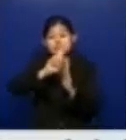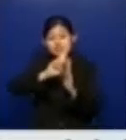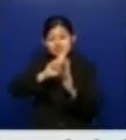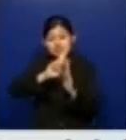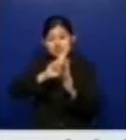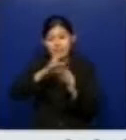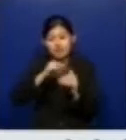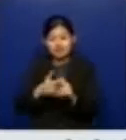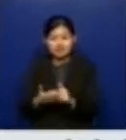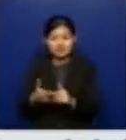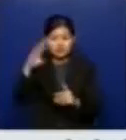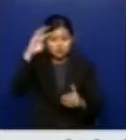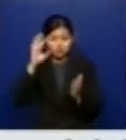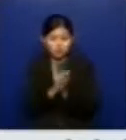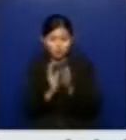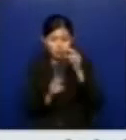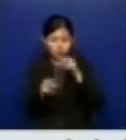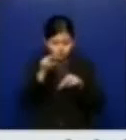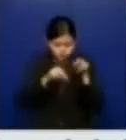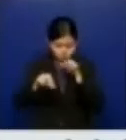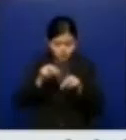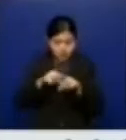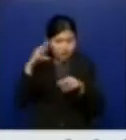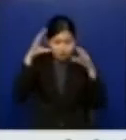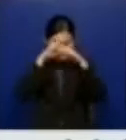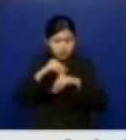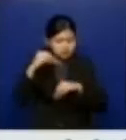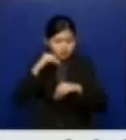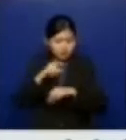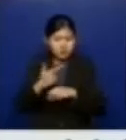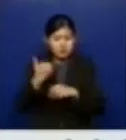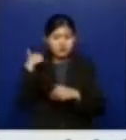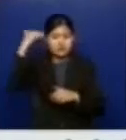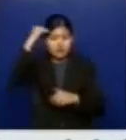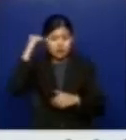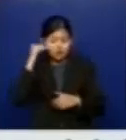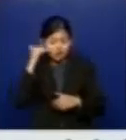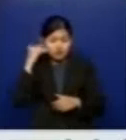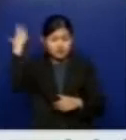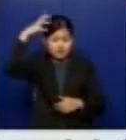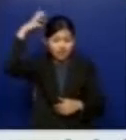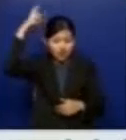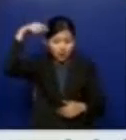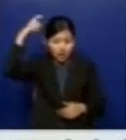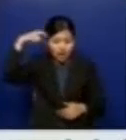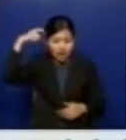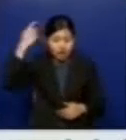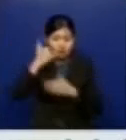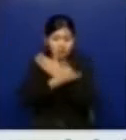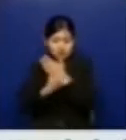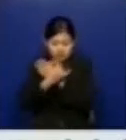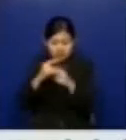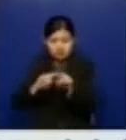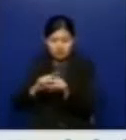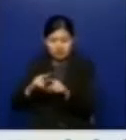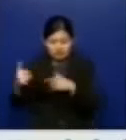นครับปรากฏว่ามีพี่น้องชาวเกาหลีนะครับชาวลาวชาวต่างประเทศอย